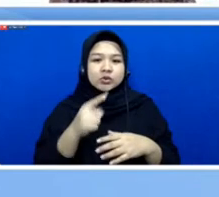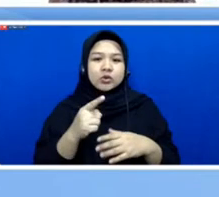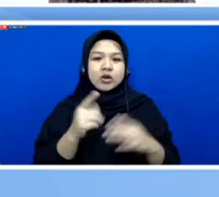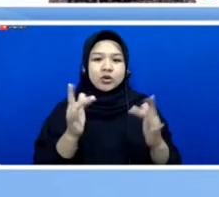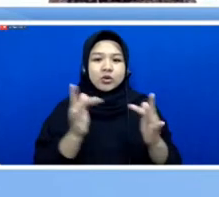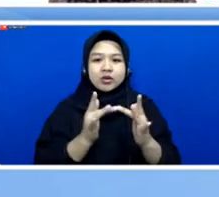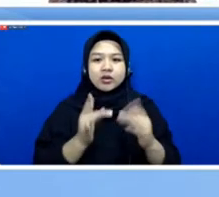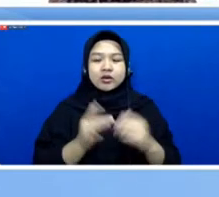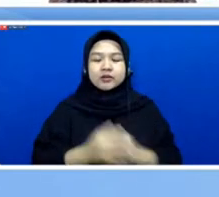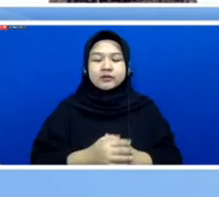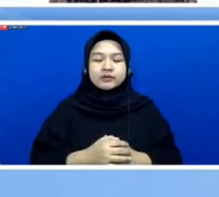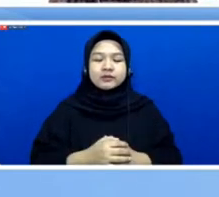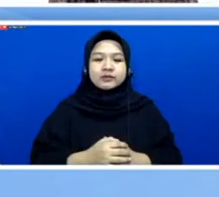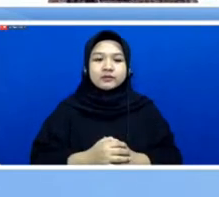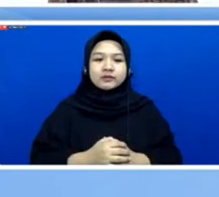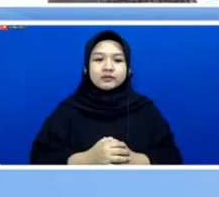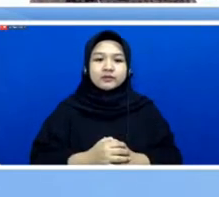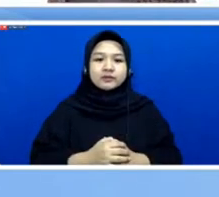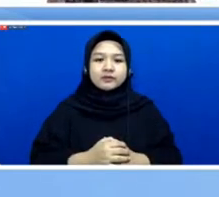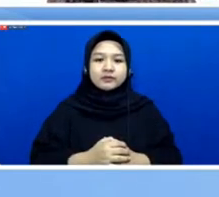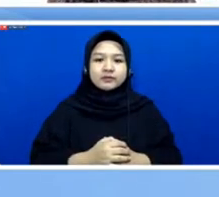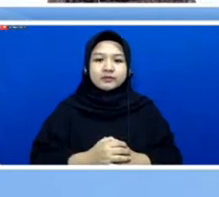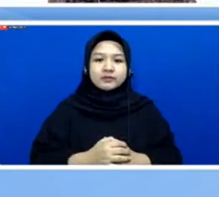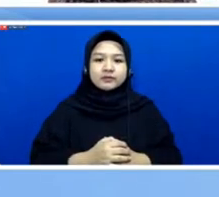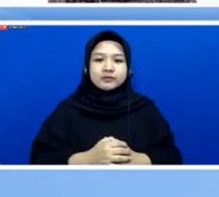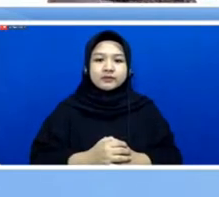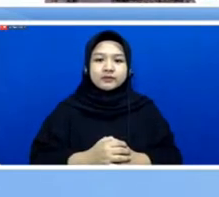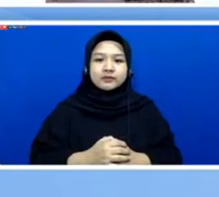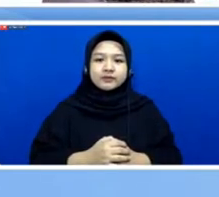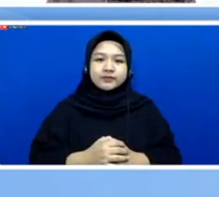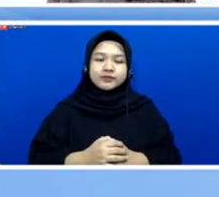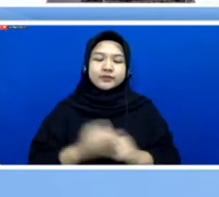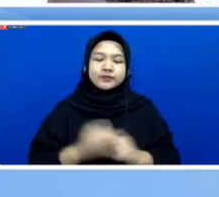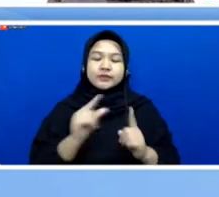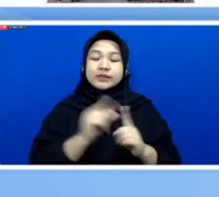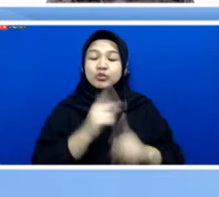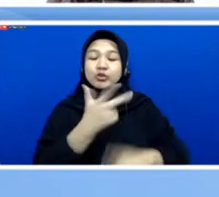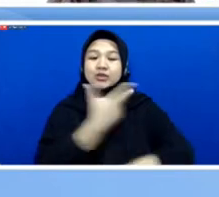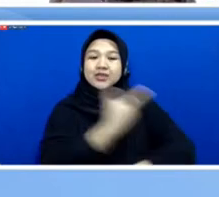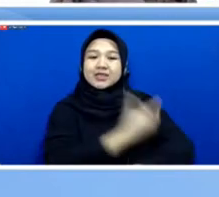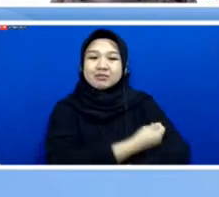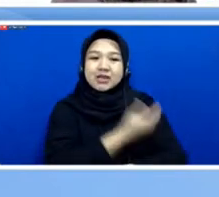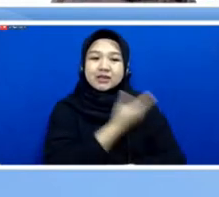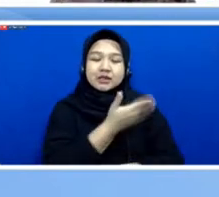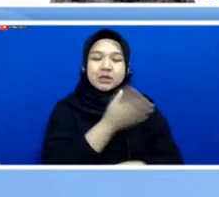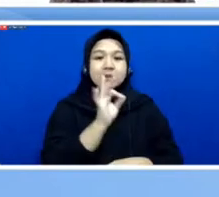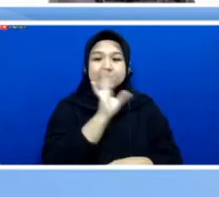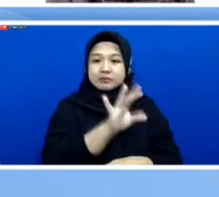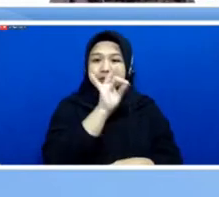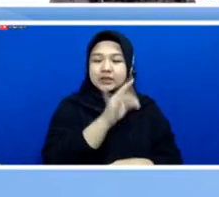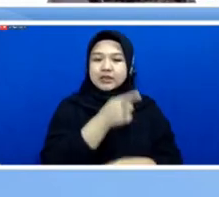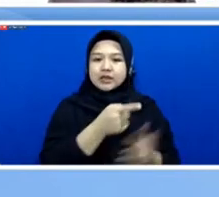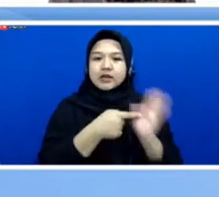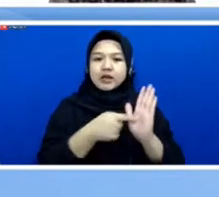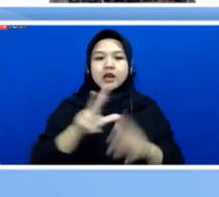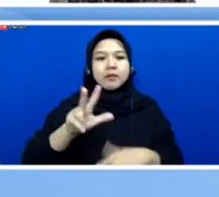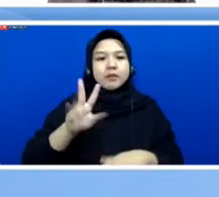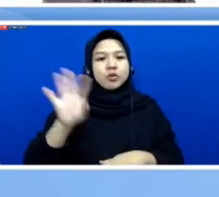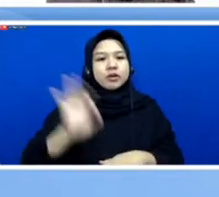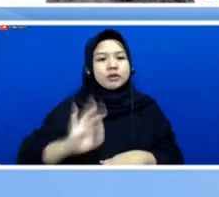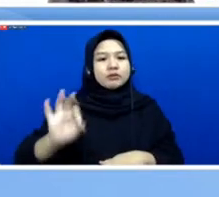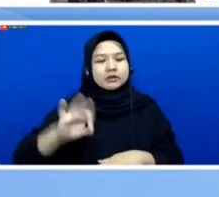lagi. Ini ada satu puskesmas. Ini pada saat dipilih, ini melambangkan 84% kasus di Jawa